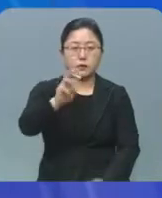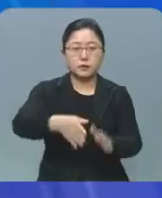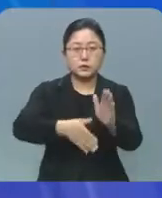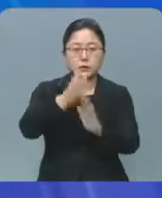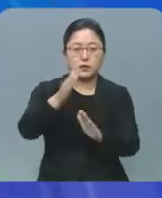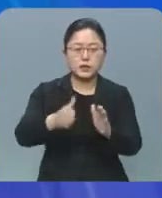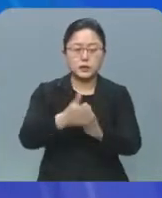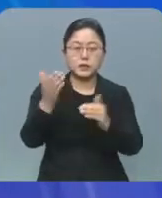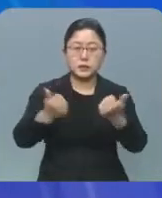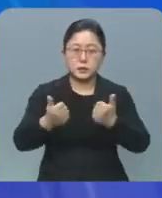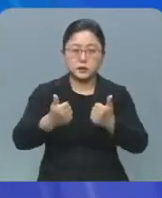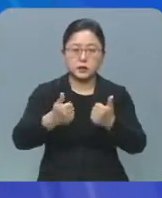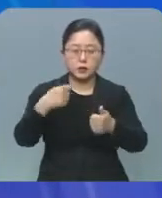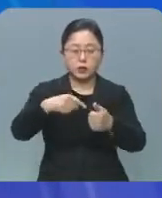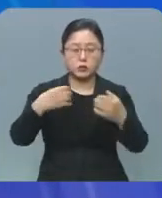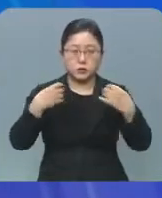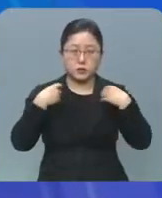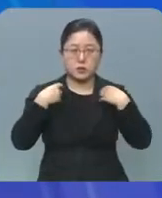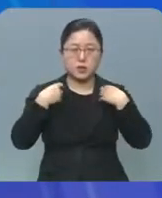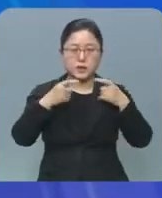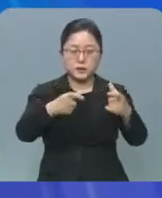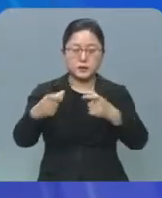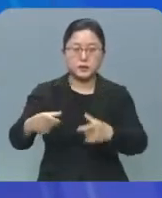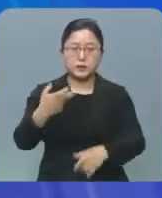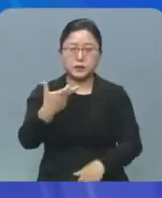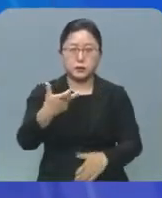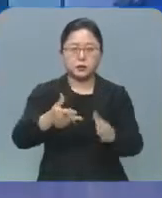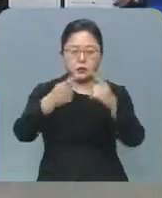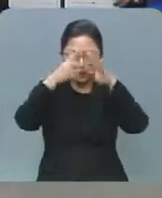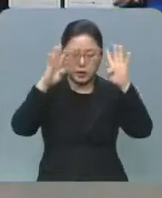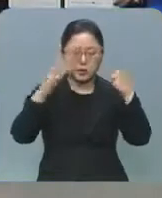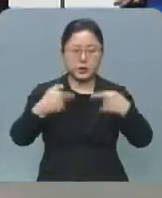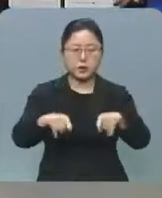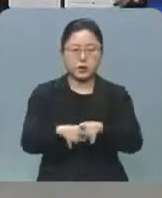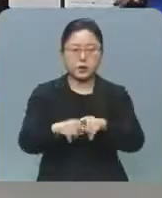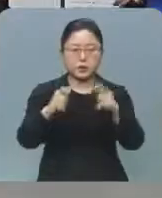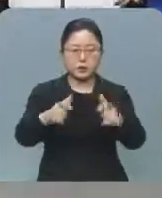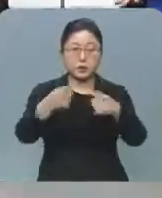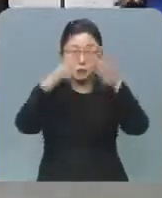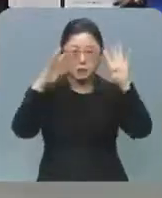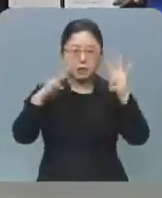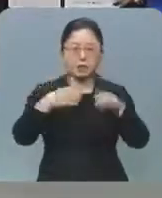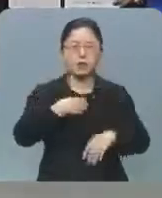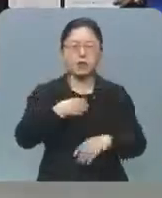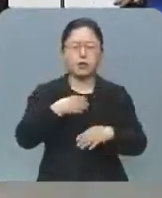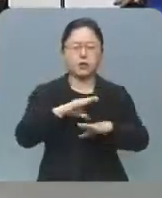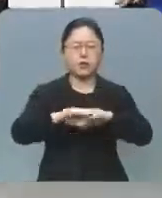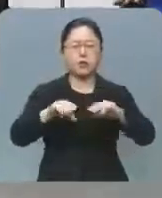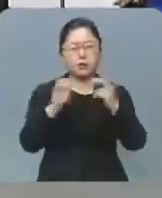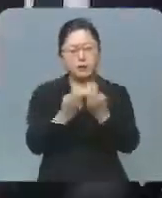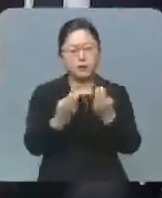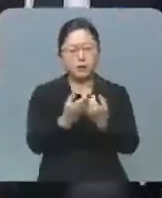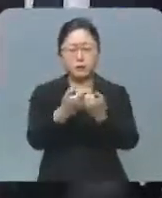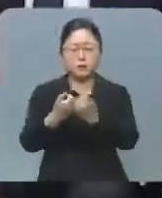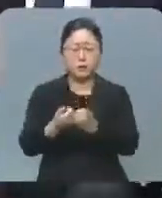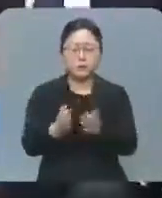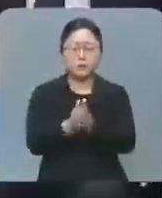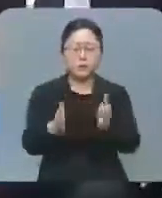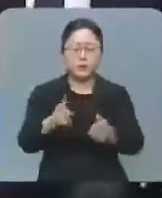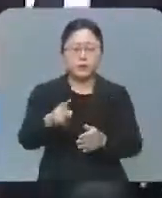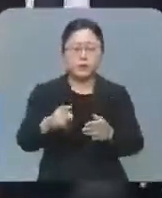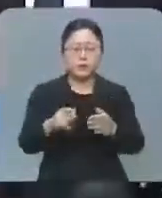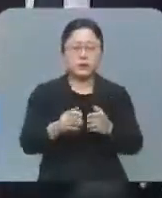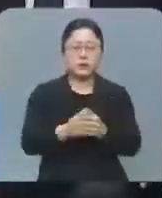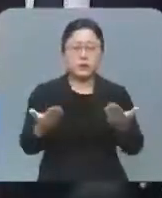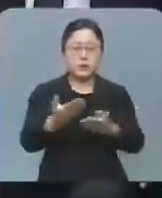광주시가 시의회, 시교육청 그리고 지역 내 17개 대학과 함께 지역대학 위기 대응 방안을 모색합니다. 이들